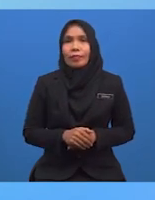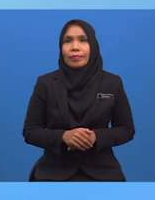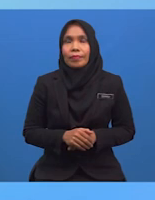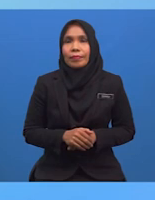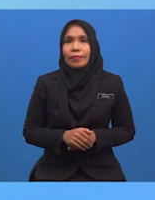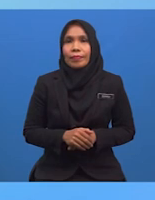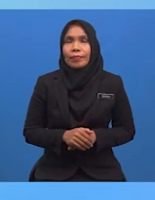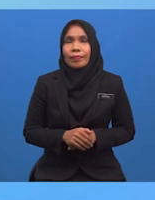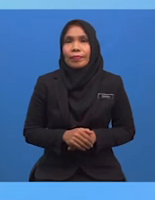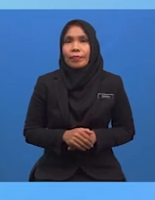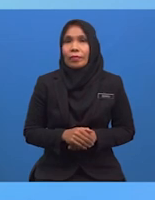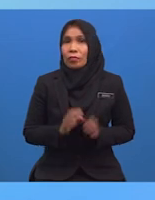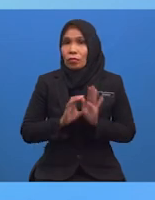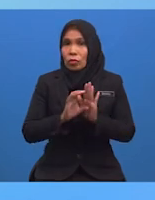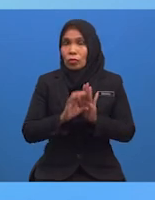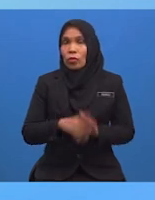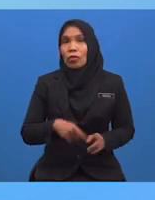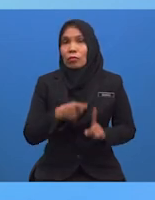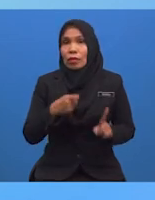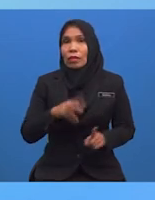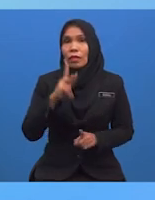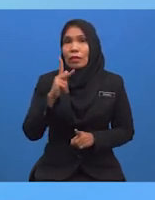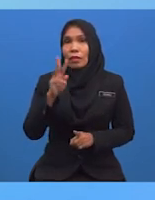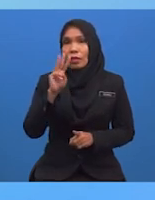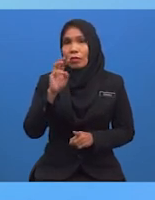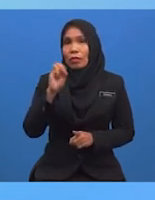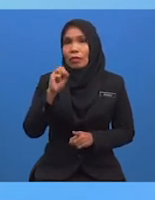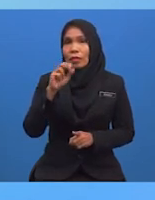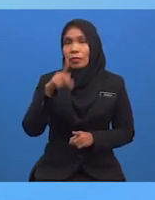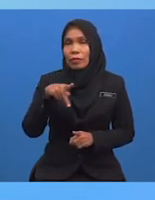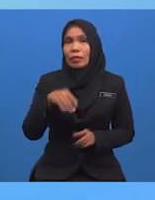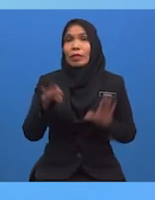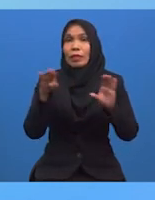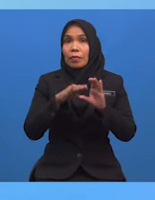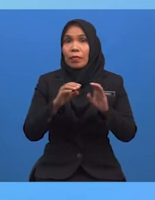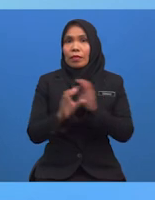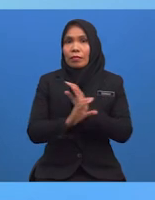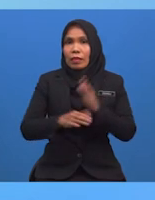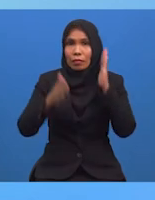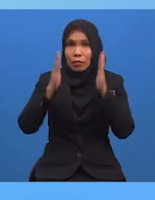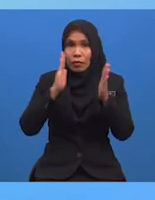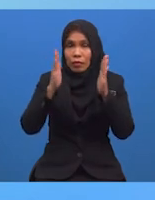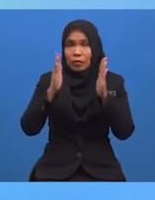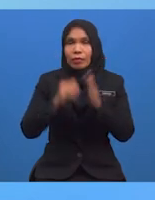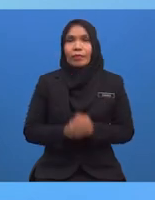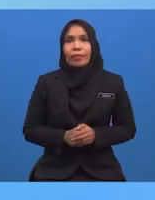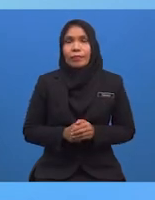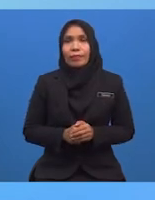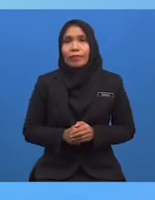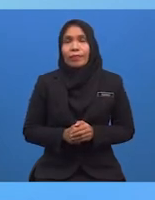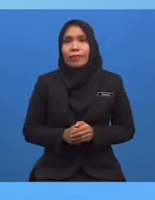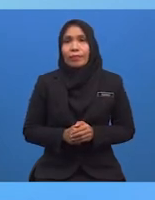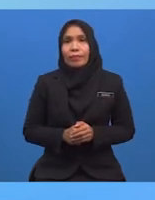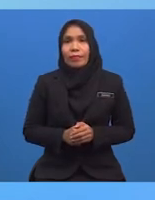negara. Contohnya daripada KWSP, Bank Negara Malaysia, syarikat insurans, lembaga